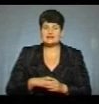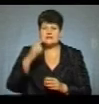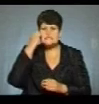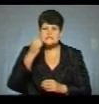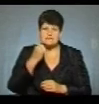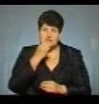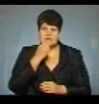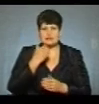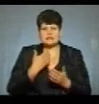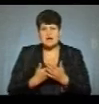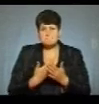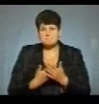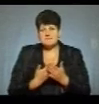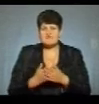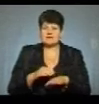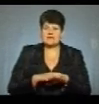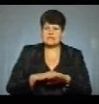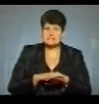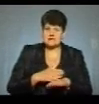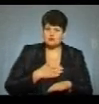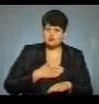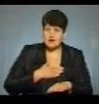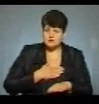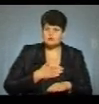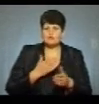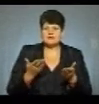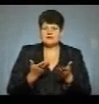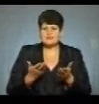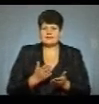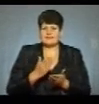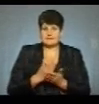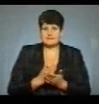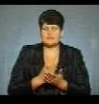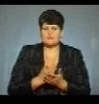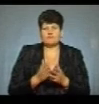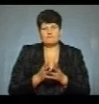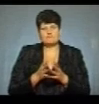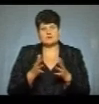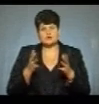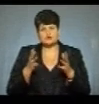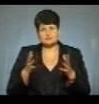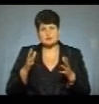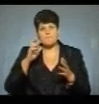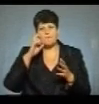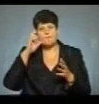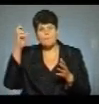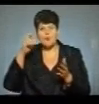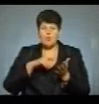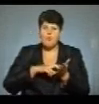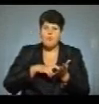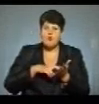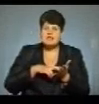Завдяки, напевне, і населенню нашому, які є в більшості богобоязкі